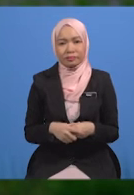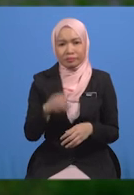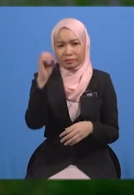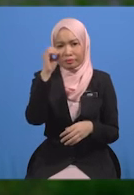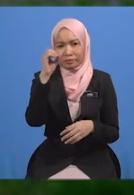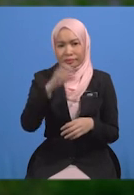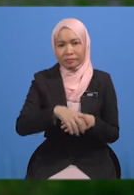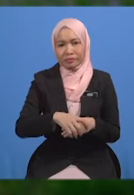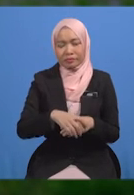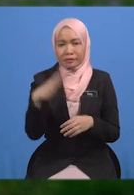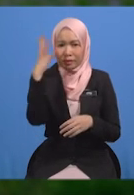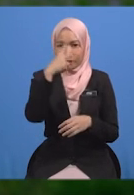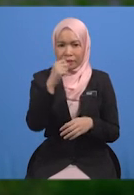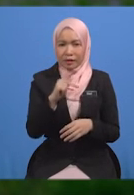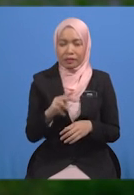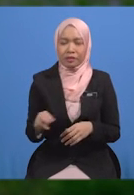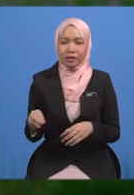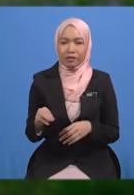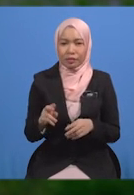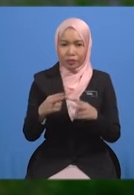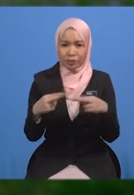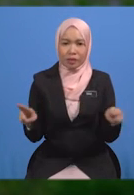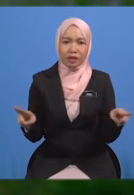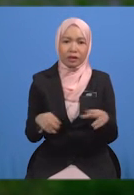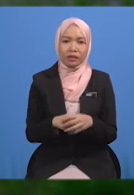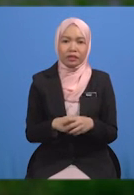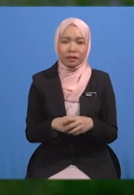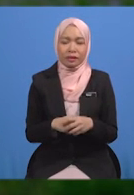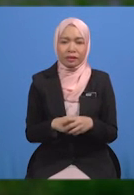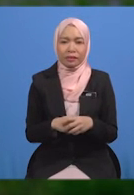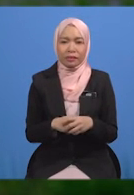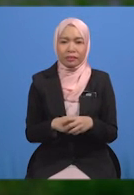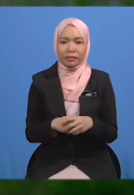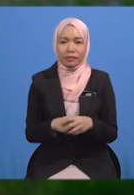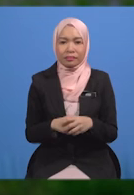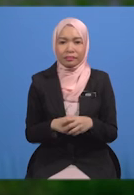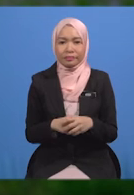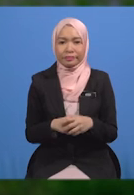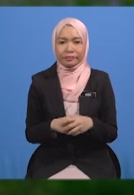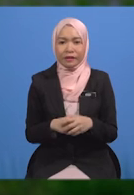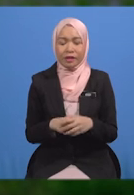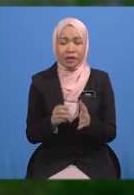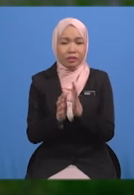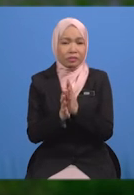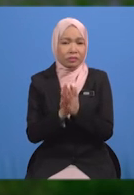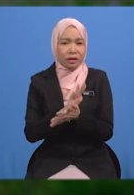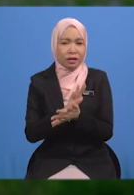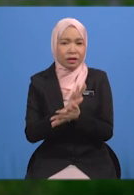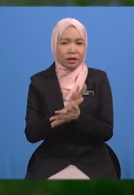keindahanmu makin menghilang. Marilah kita semua menjaga alam